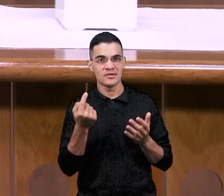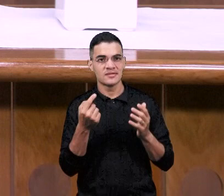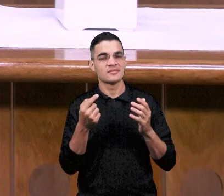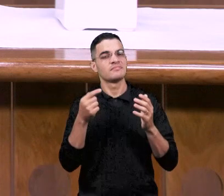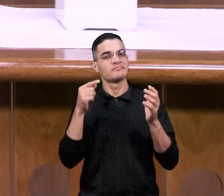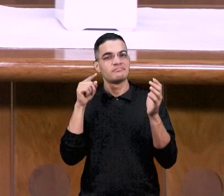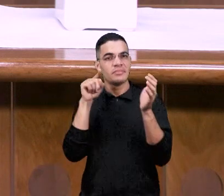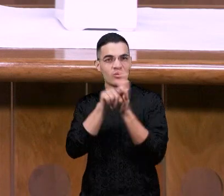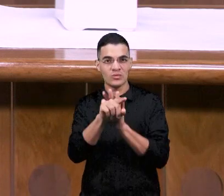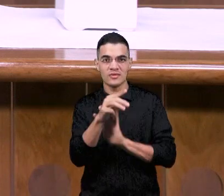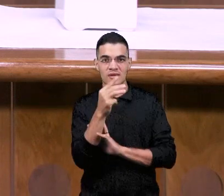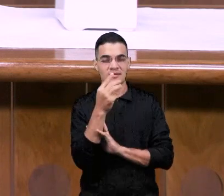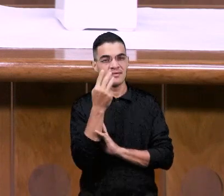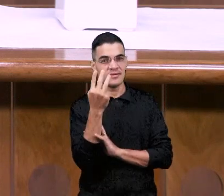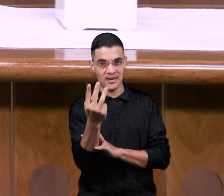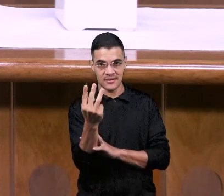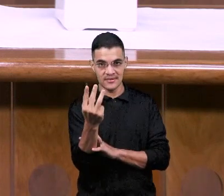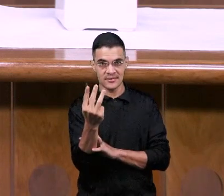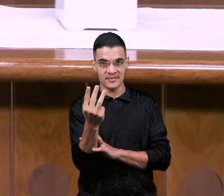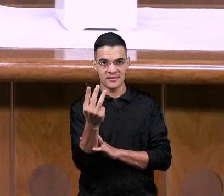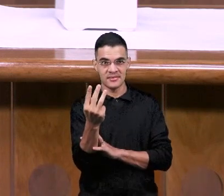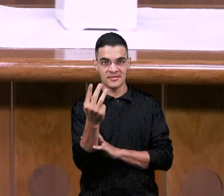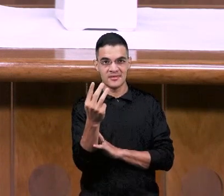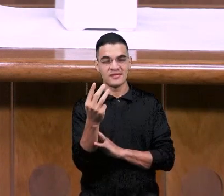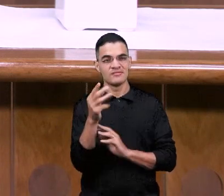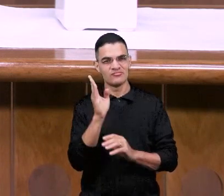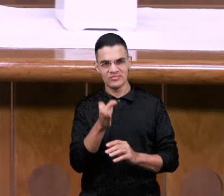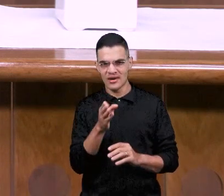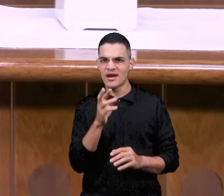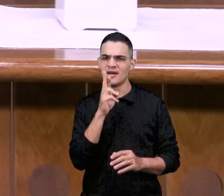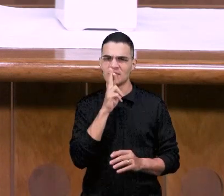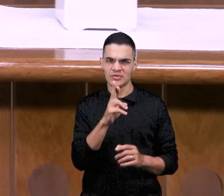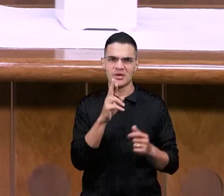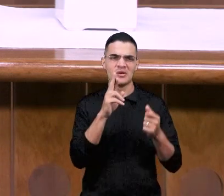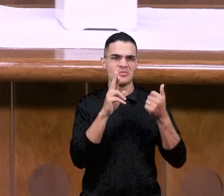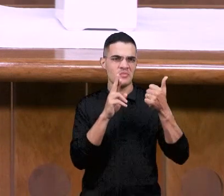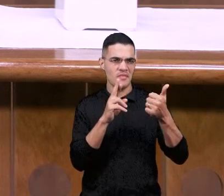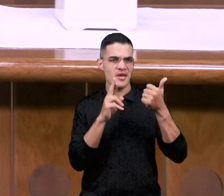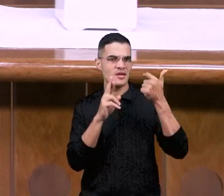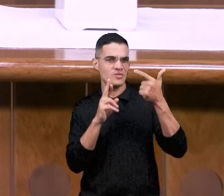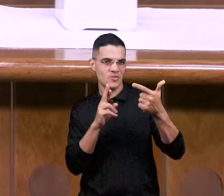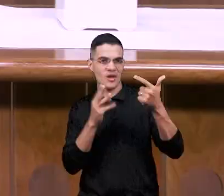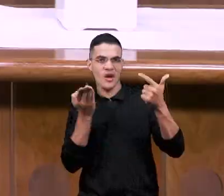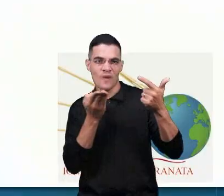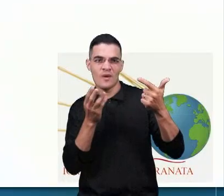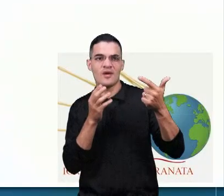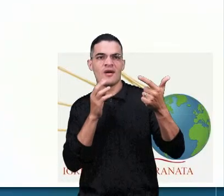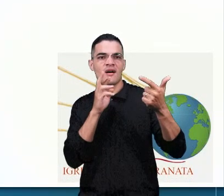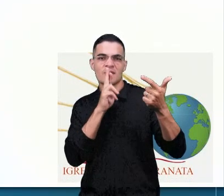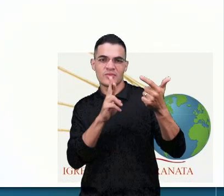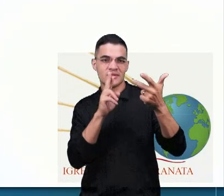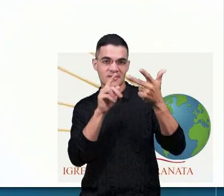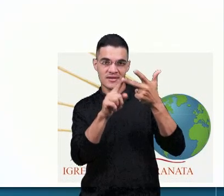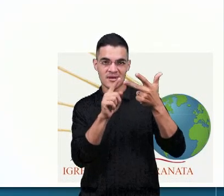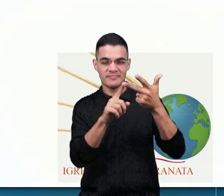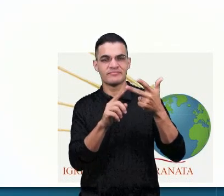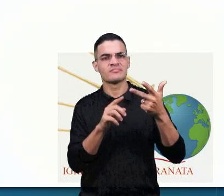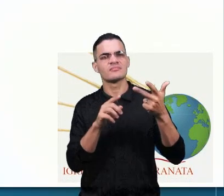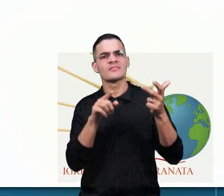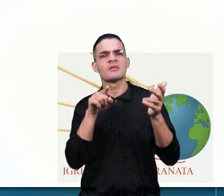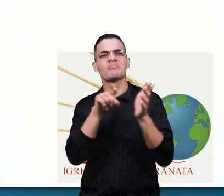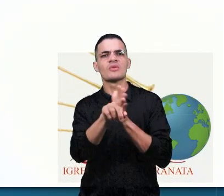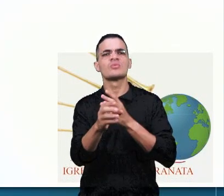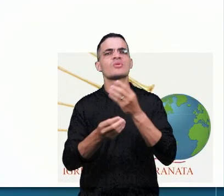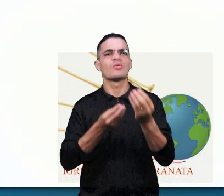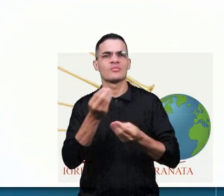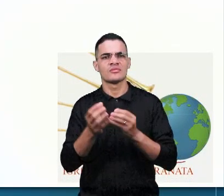allons passer à la troisième question. Après très bien répondu jusqu'ici, la première, la deuxième, la troisième question dit,